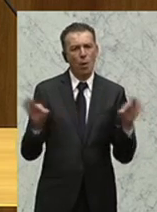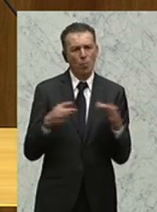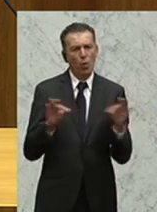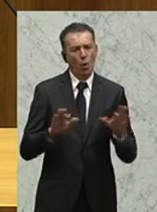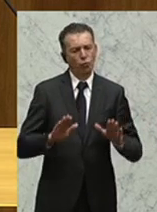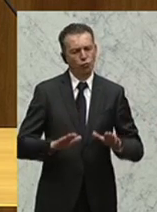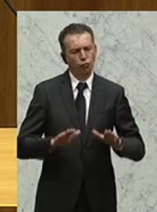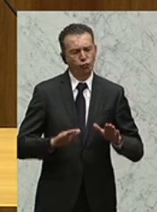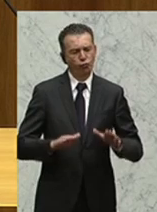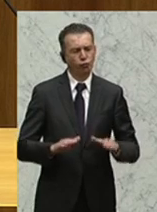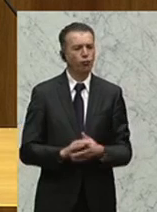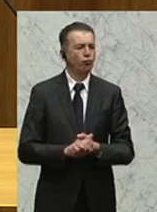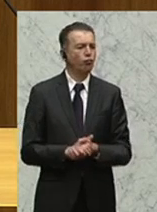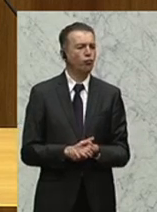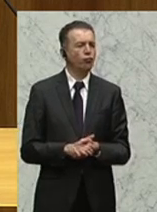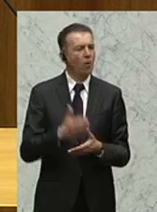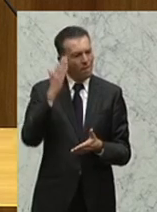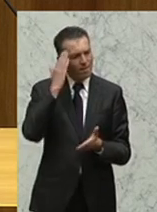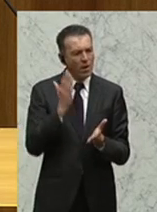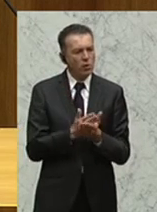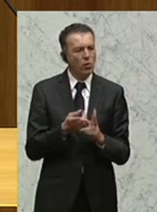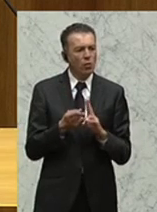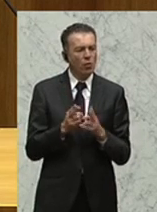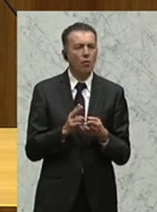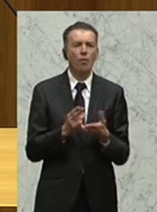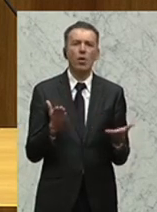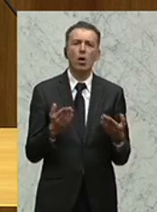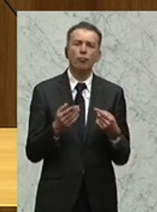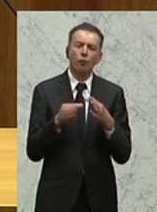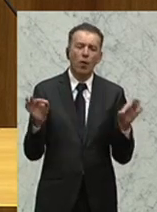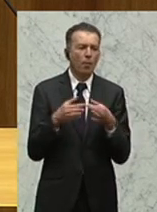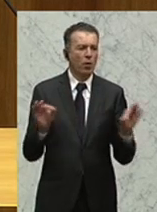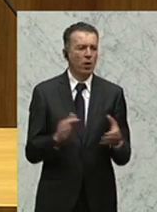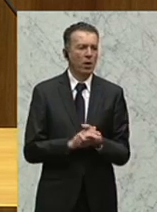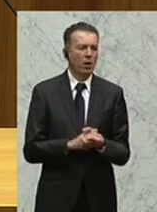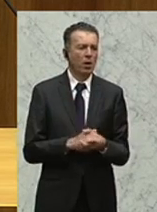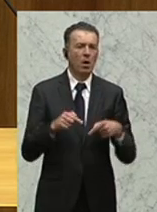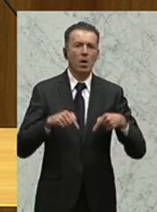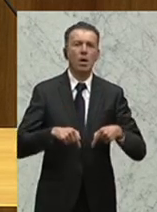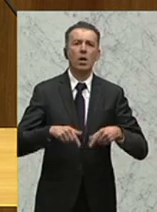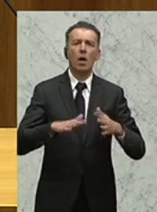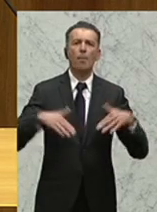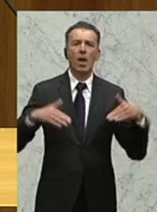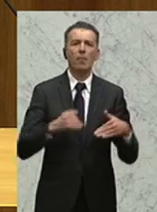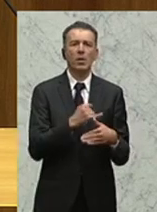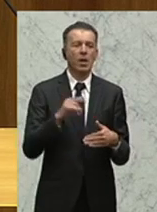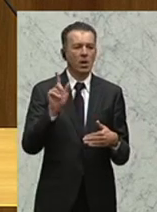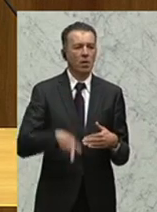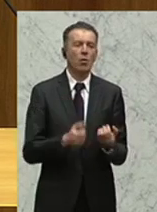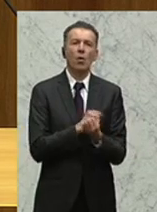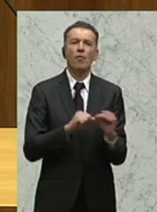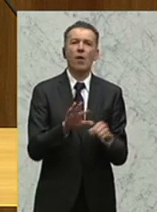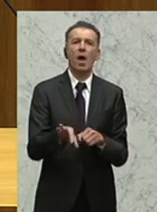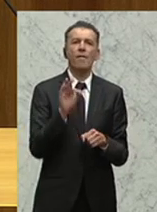Wort. Ich weiß schon, wie ich meine Ausdrucksweise wähle und hier sind hier im Parlament und ich glaube, jeder sollte seine Worte frei